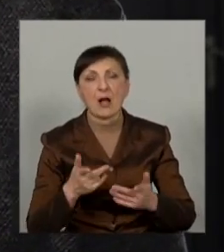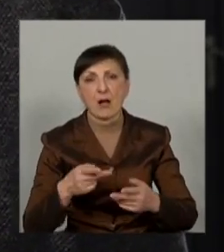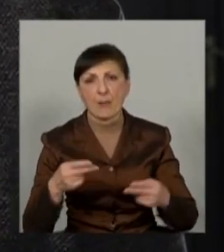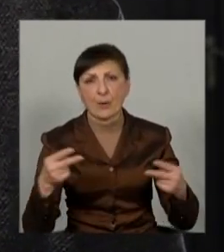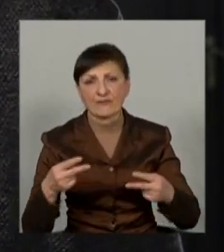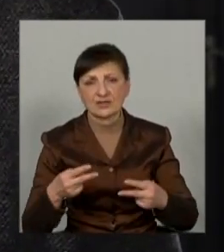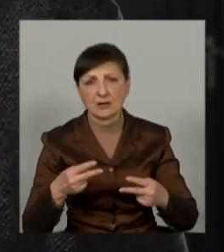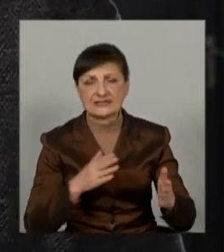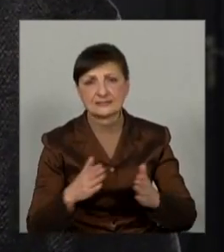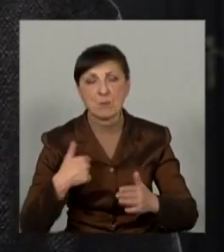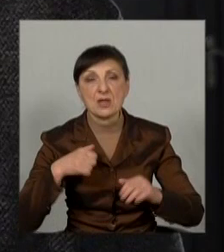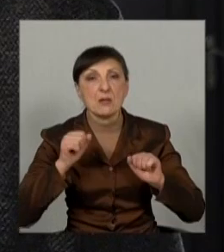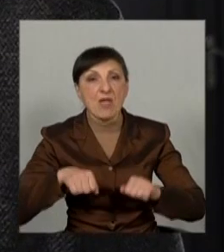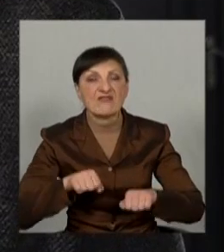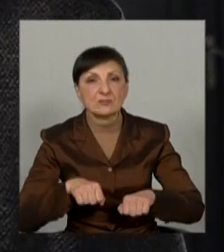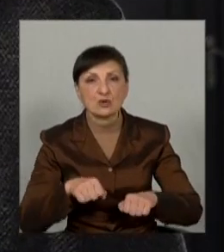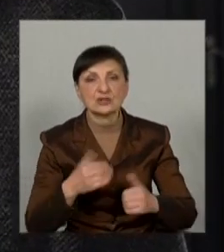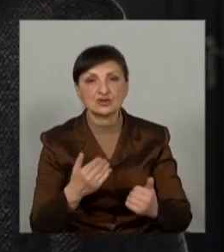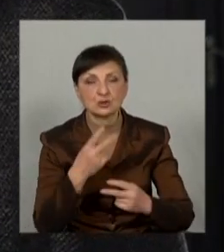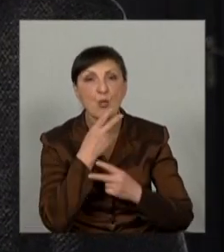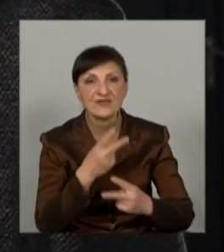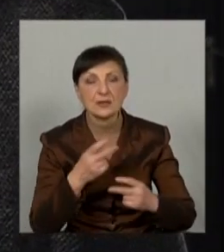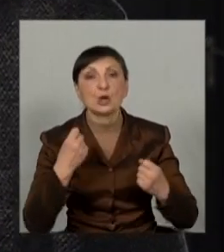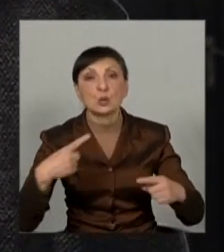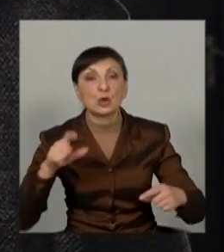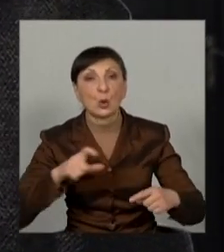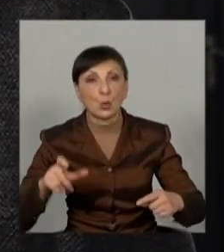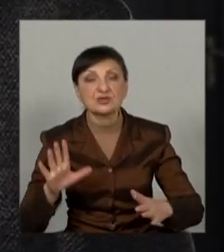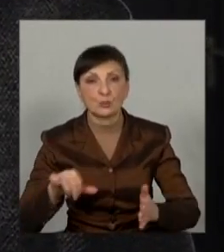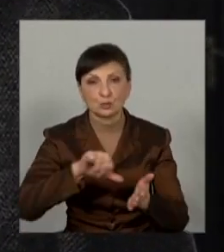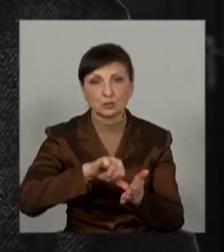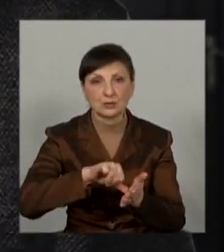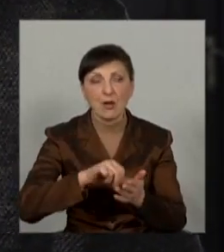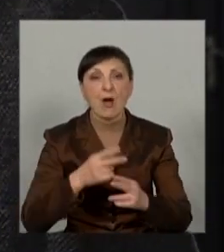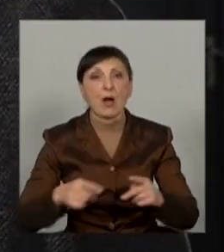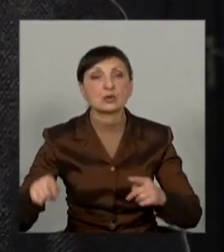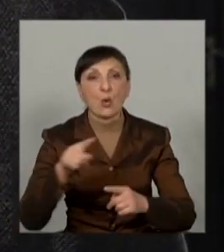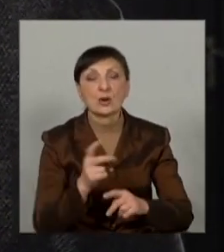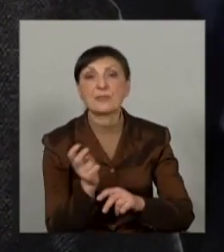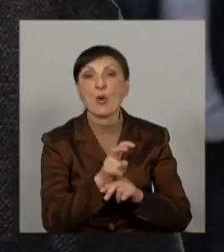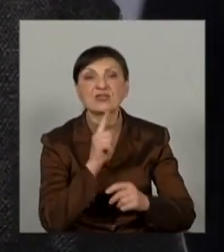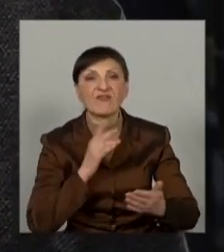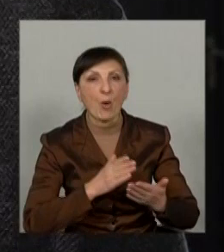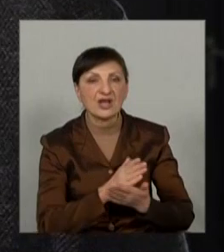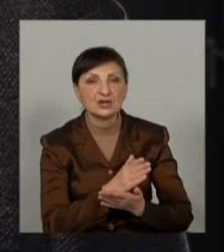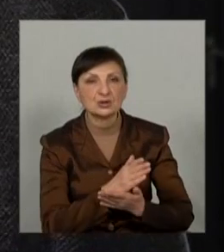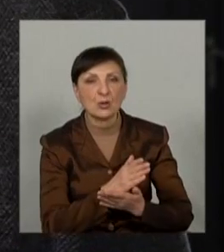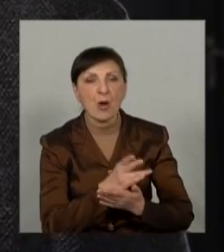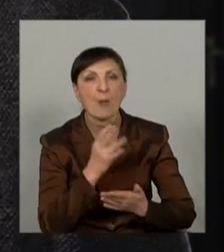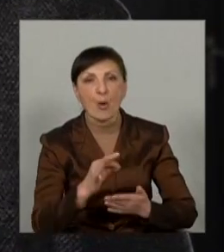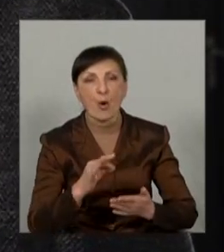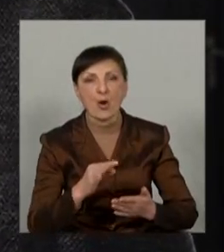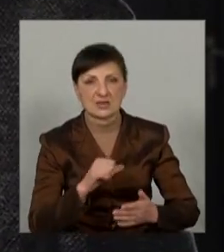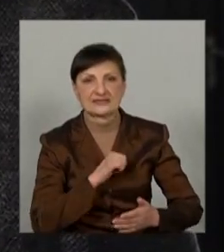мы имеем возможность сейчас увидеть еще людей, которые приходят в политику по